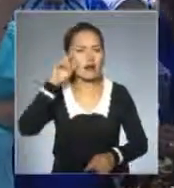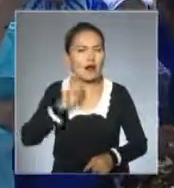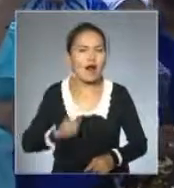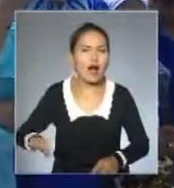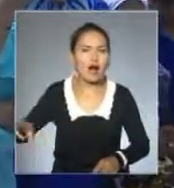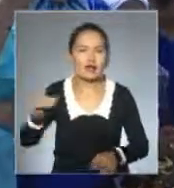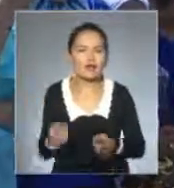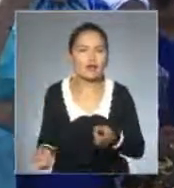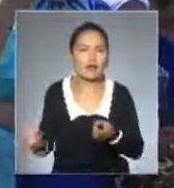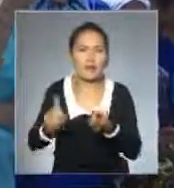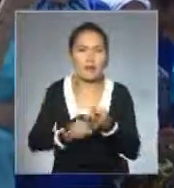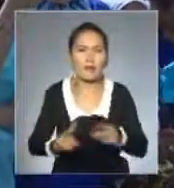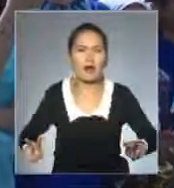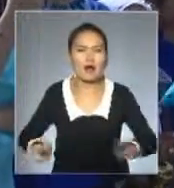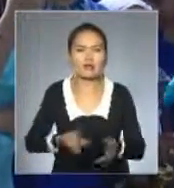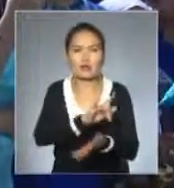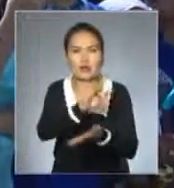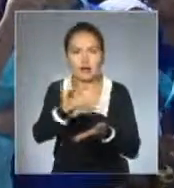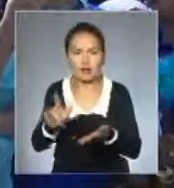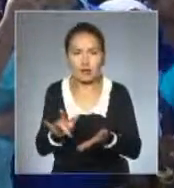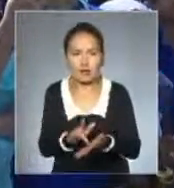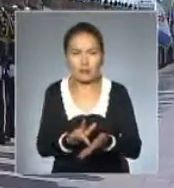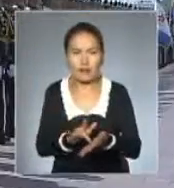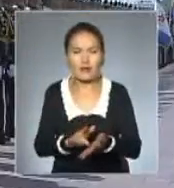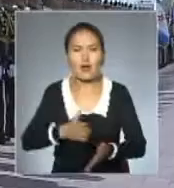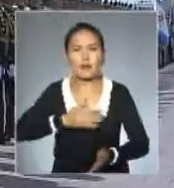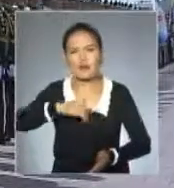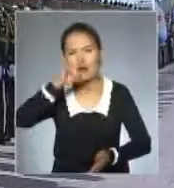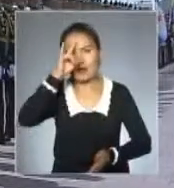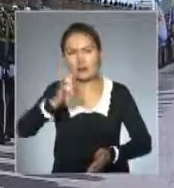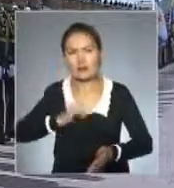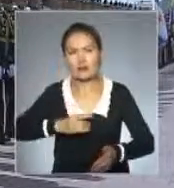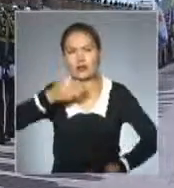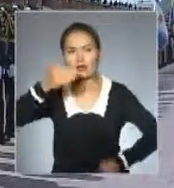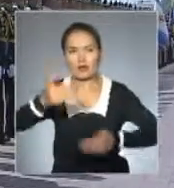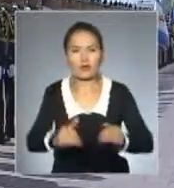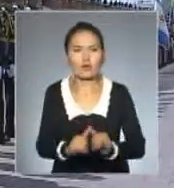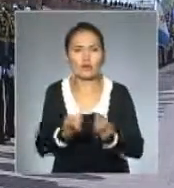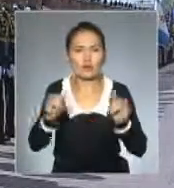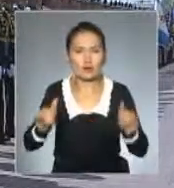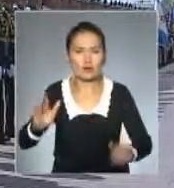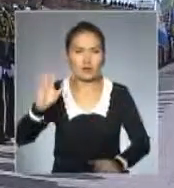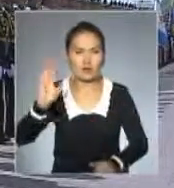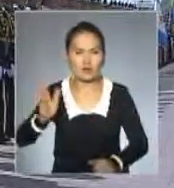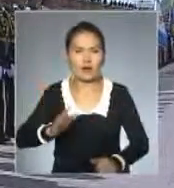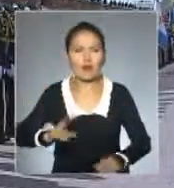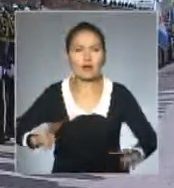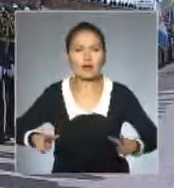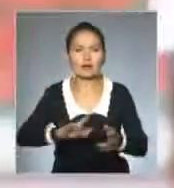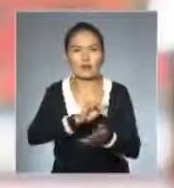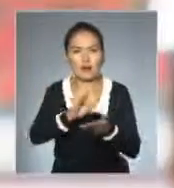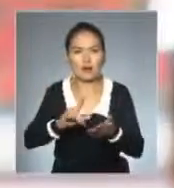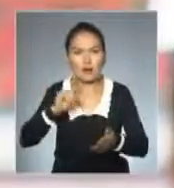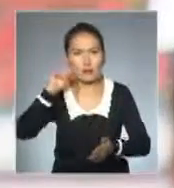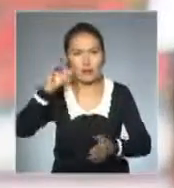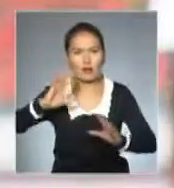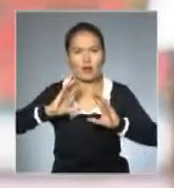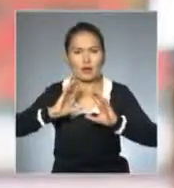айналған Астана елімізді биік белестерге жетелеп тұр. Жаһан жұртының назары ауған